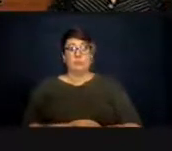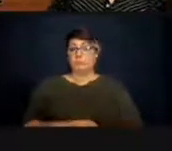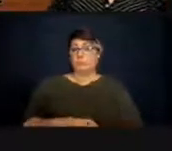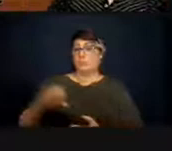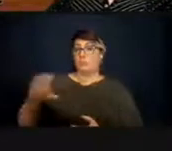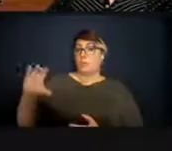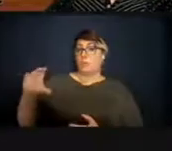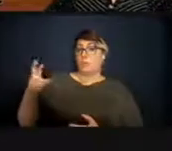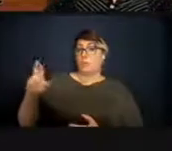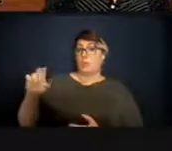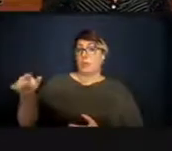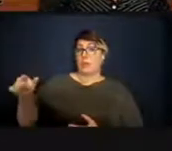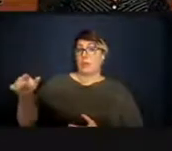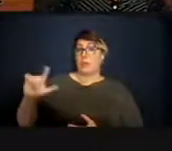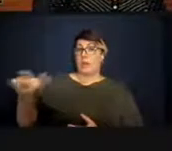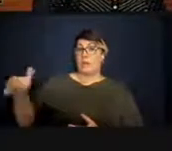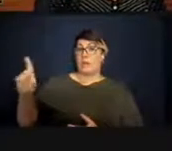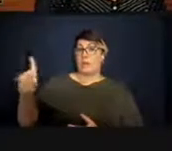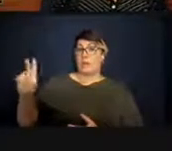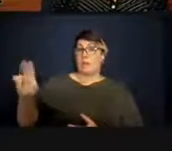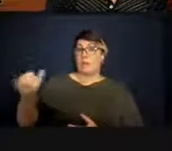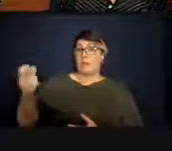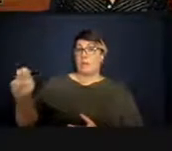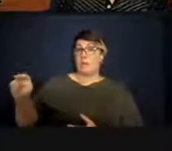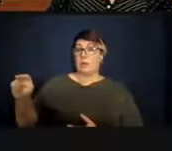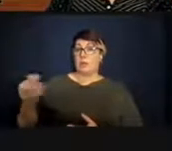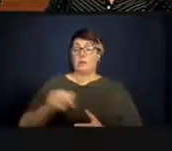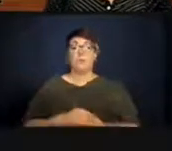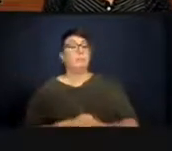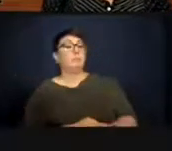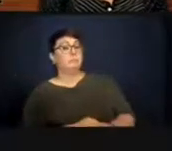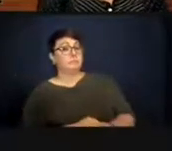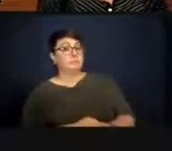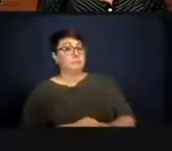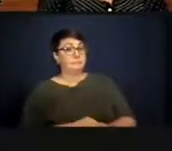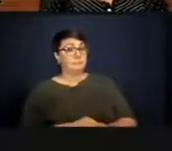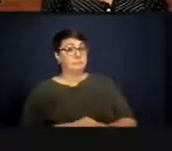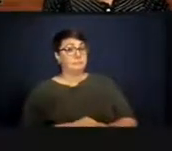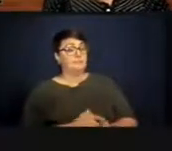Mana Bud Craig, alafu Bi Duncan.